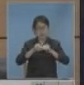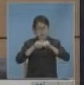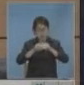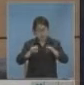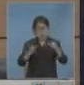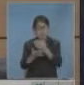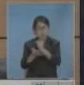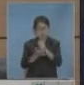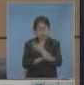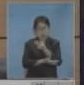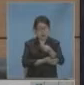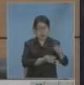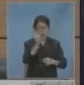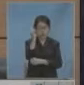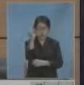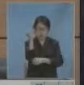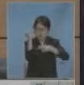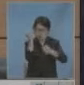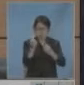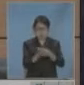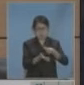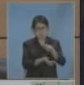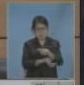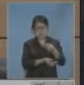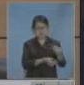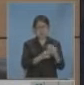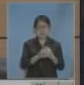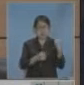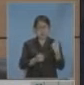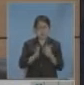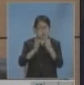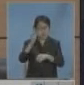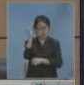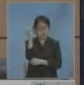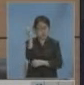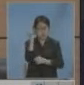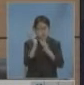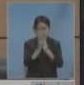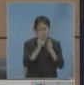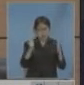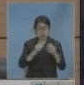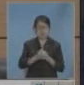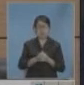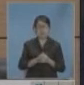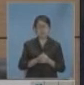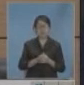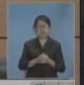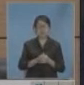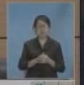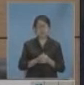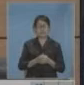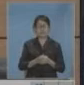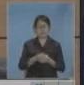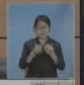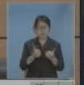นข้นแค้นแสนสาหัสจริงๆและพี่น้องประชาชนที่ยากจนบนแผ่นดินไทยนี้มีจำนวนมากมายมหาศาล